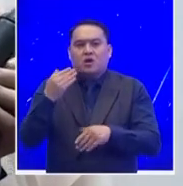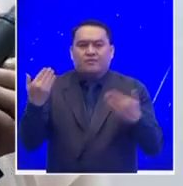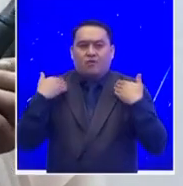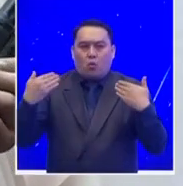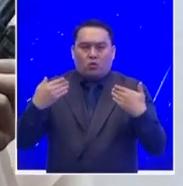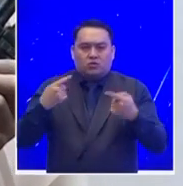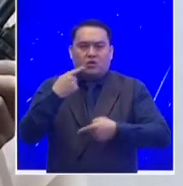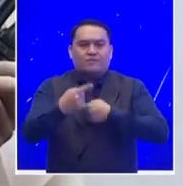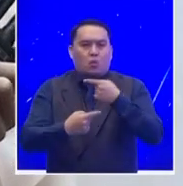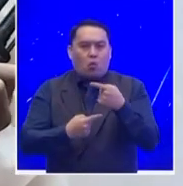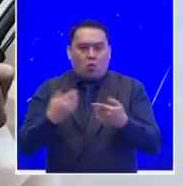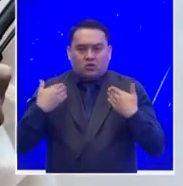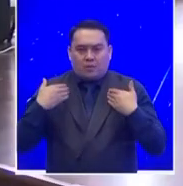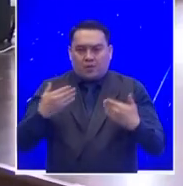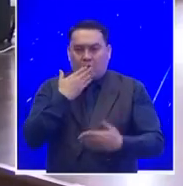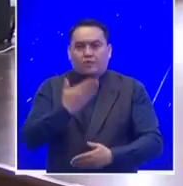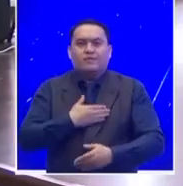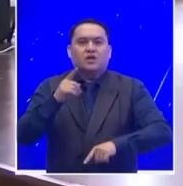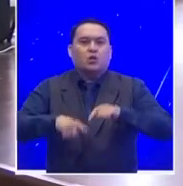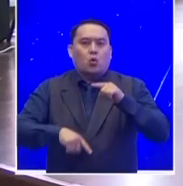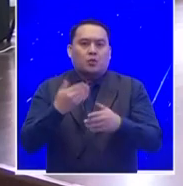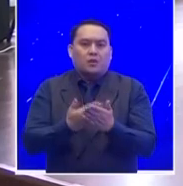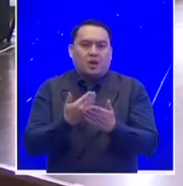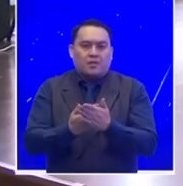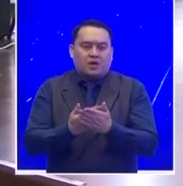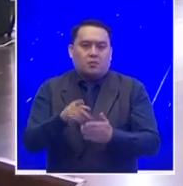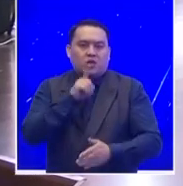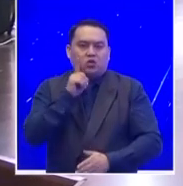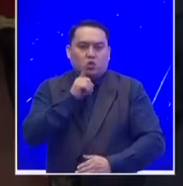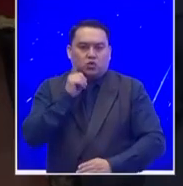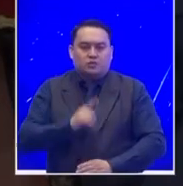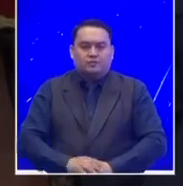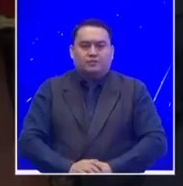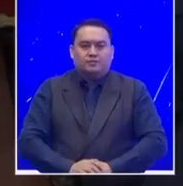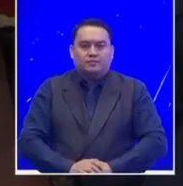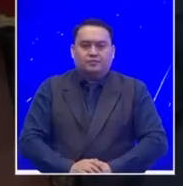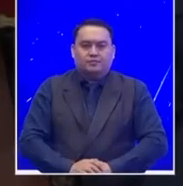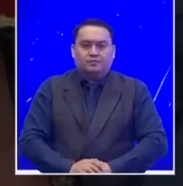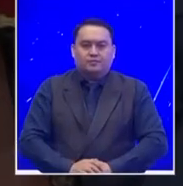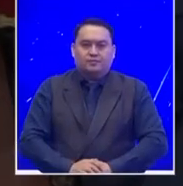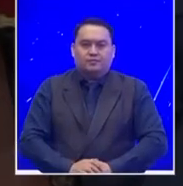и самоотверженность, героизм и патриотизм – яркий пример для подражания молодежи, считают организаторы.